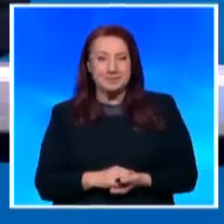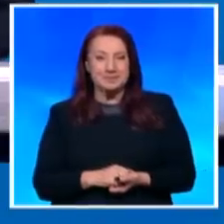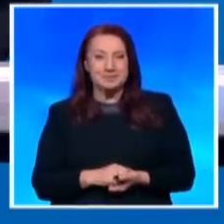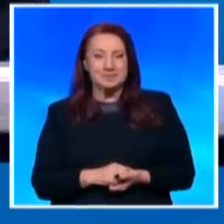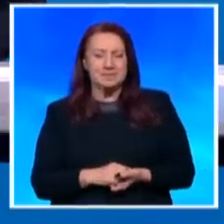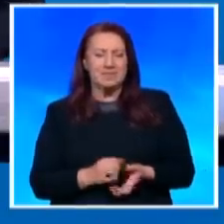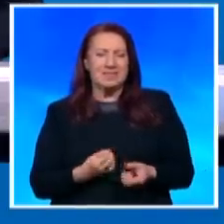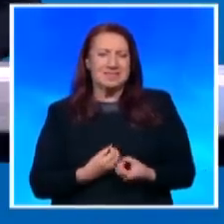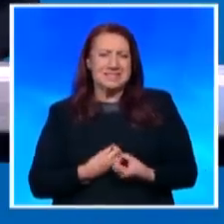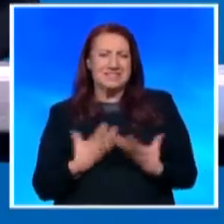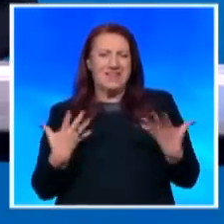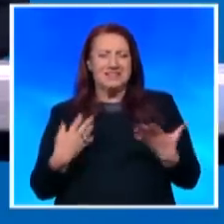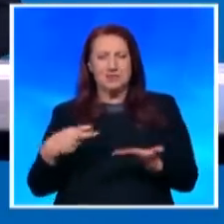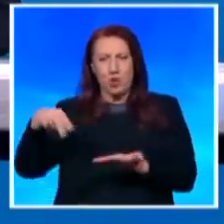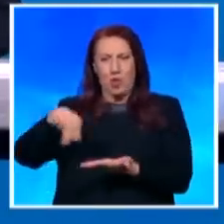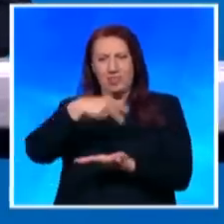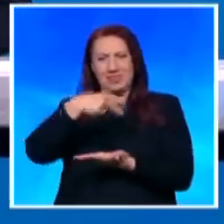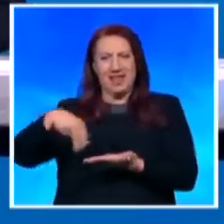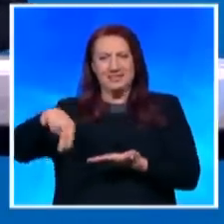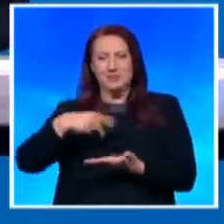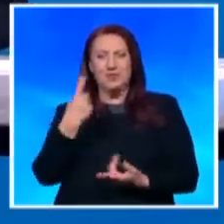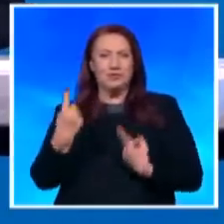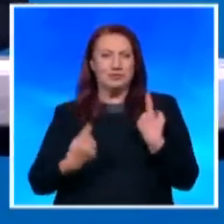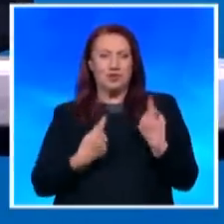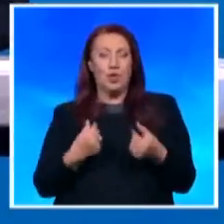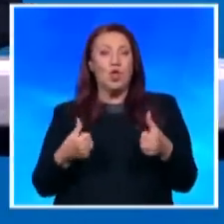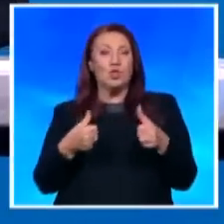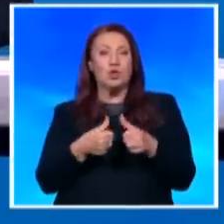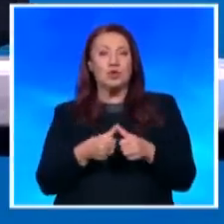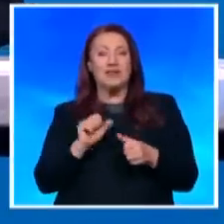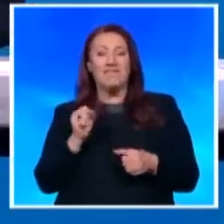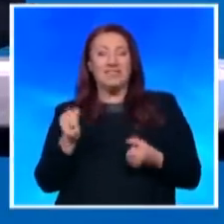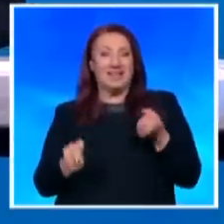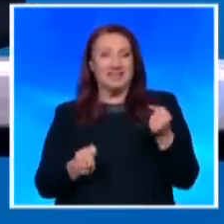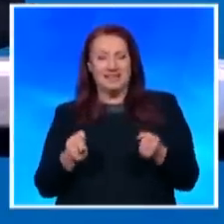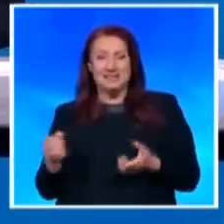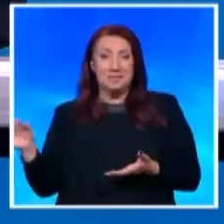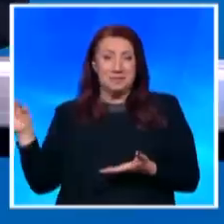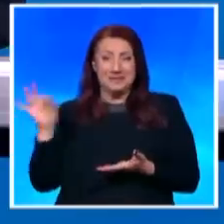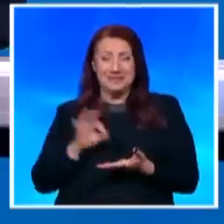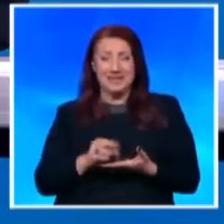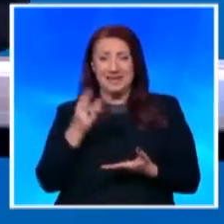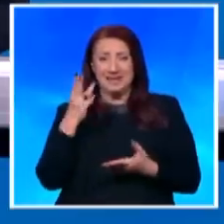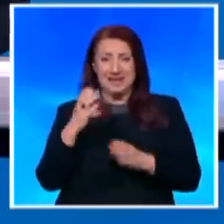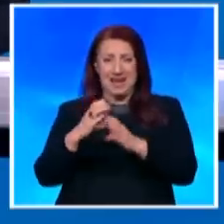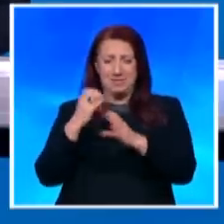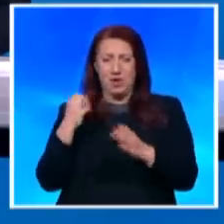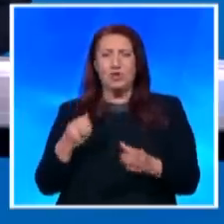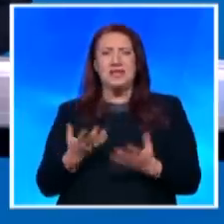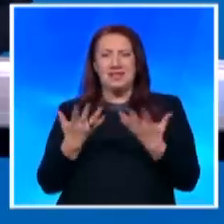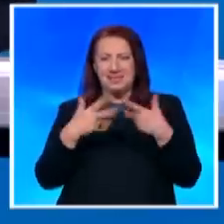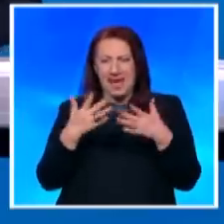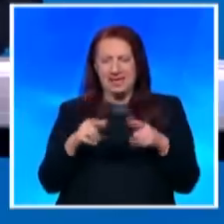Най-великото танцово шоу в света Lord of the Dance пристига за спектаклите си в България с 3 камиона, техника, костюми, перални и с